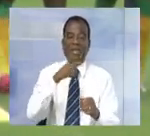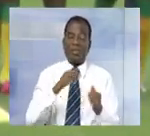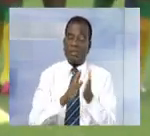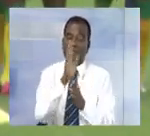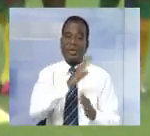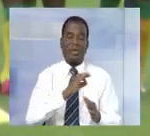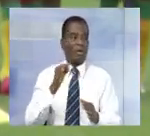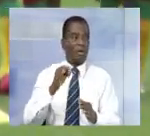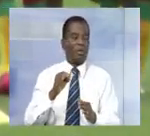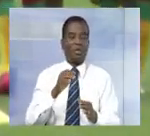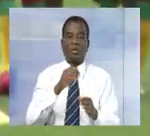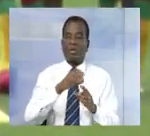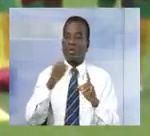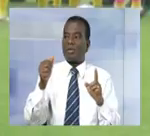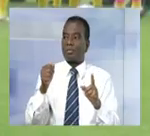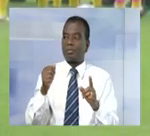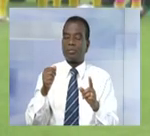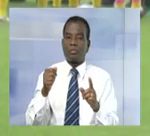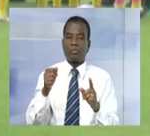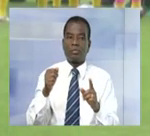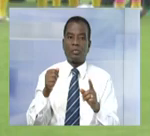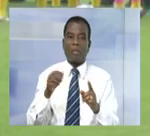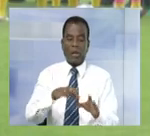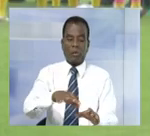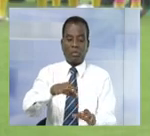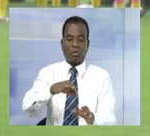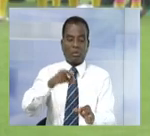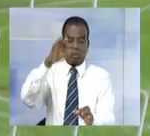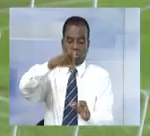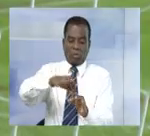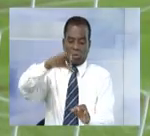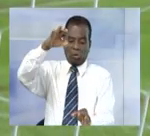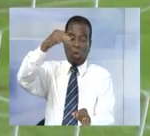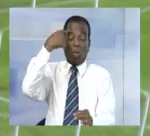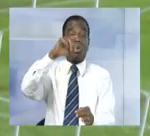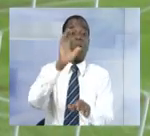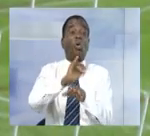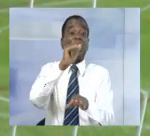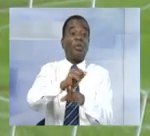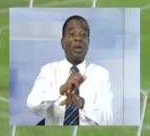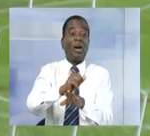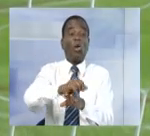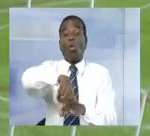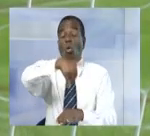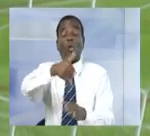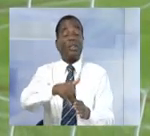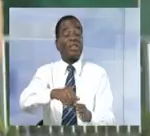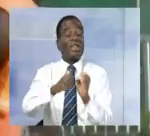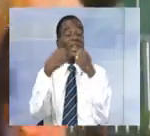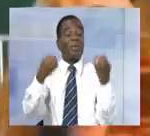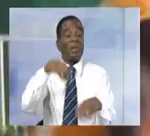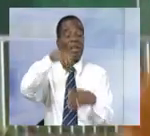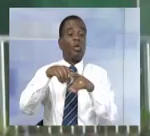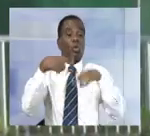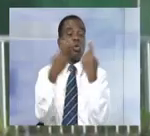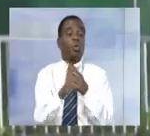s'être qualifiée sans essuyer une seule défaite. Tirage au sort peu clément également pour la Côte d'Ivoire, l'autre équipe très attendue. Dans le groupe